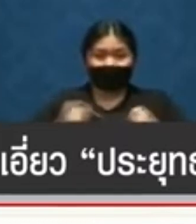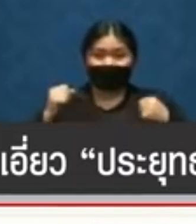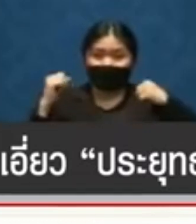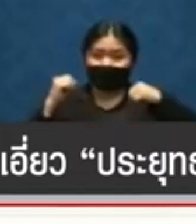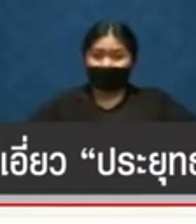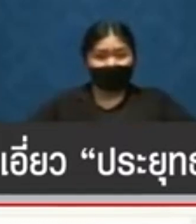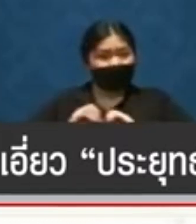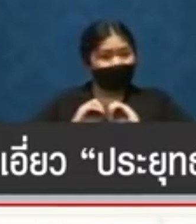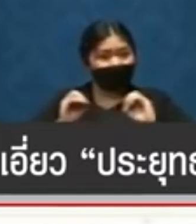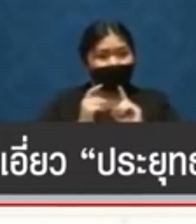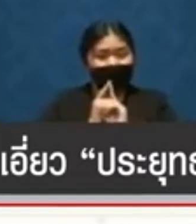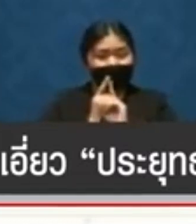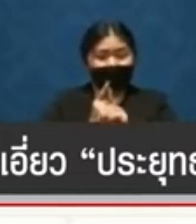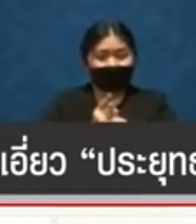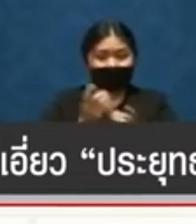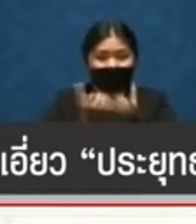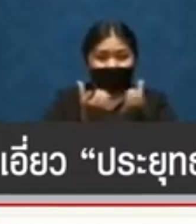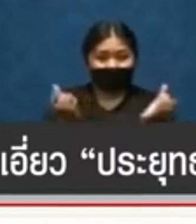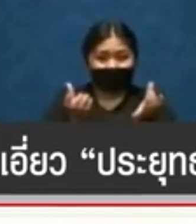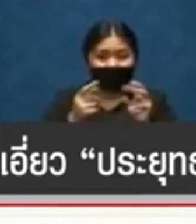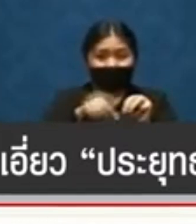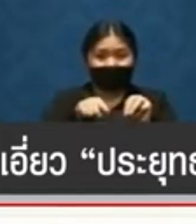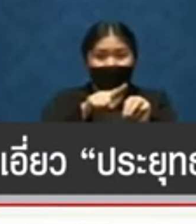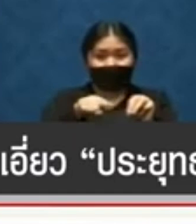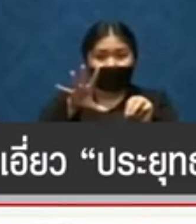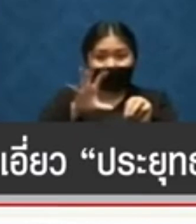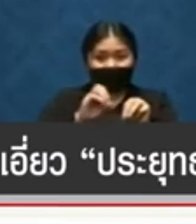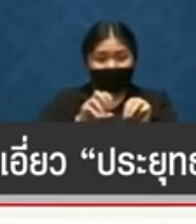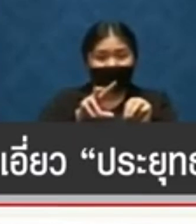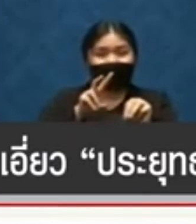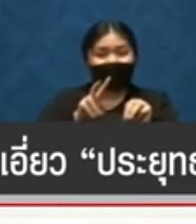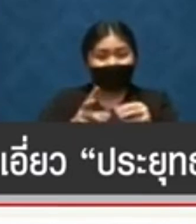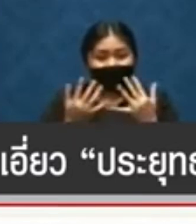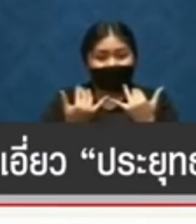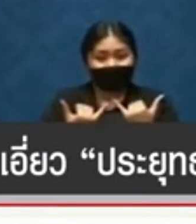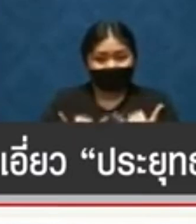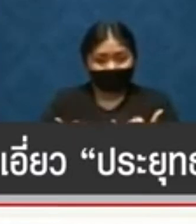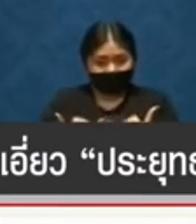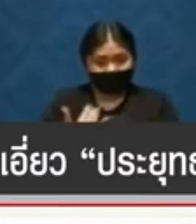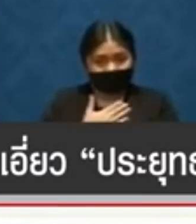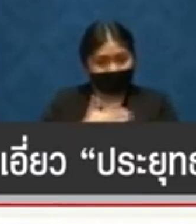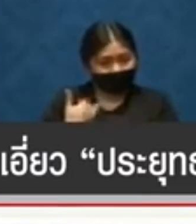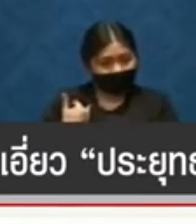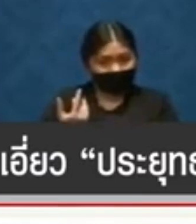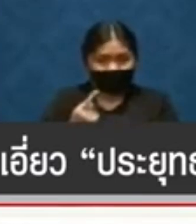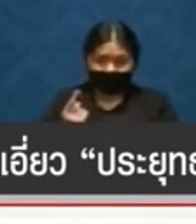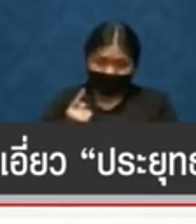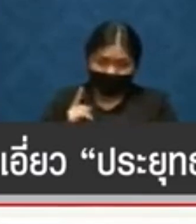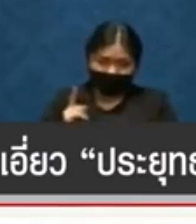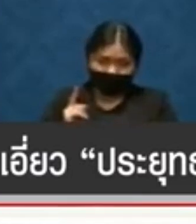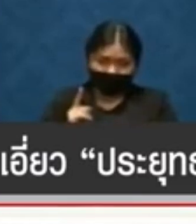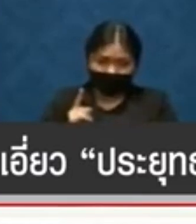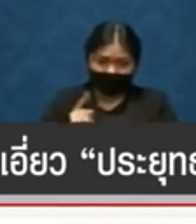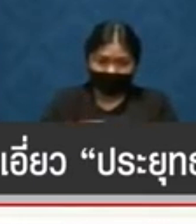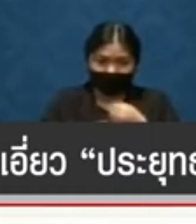Hermesให้กันนอกจากนี้ยังเลี้ยงจีนชาวอีสานคนคือจางเจียนฟู่เกาฉี้และเฉินเฟิงเชา